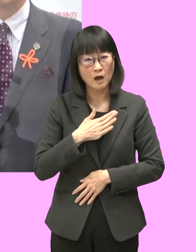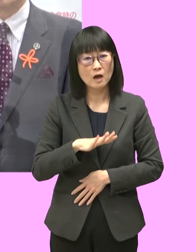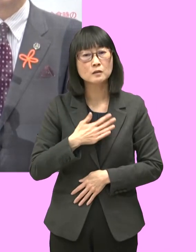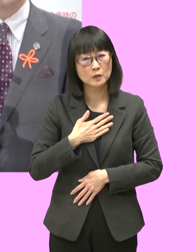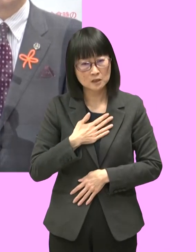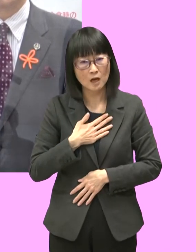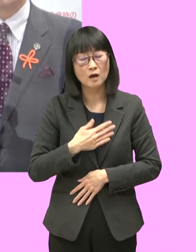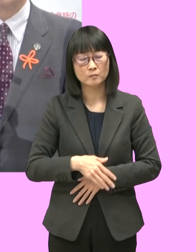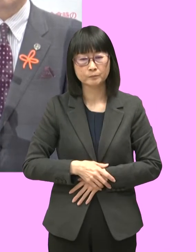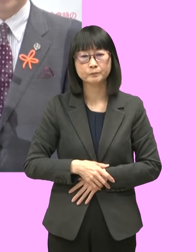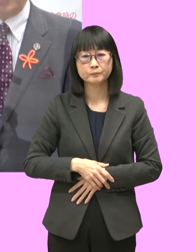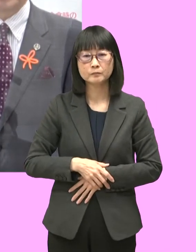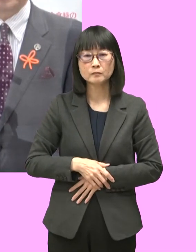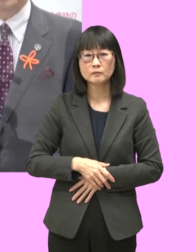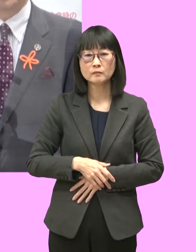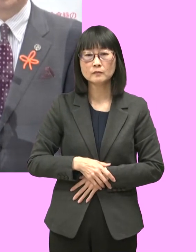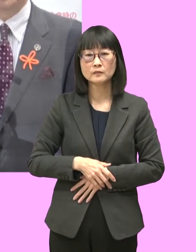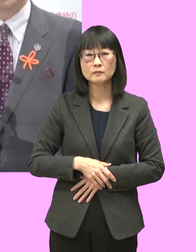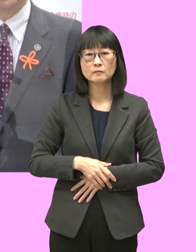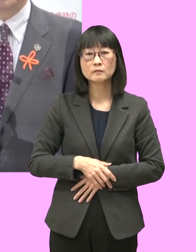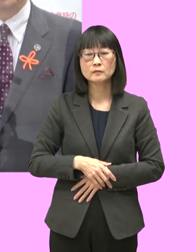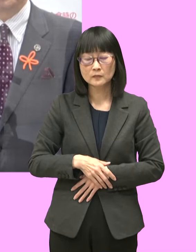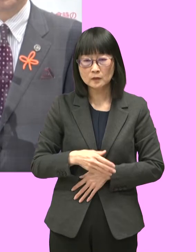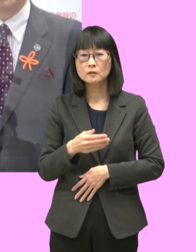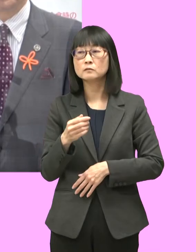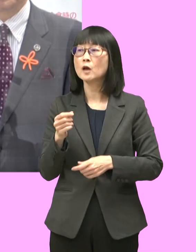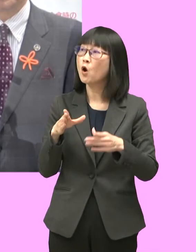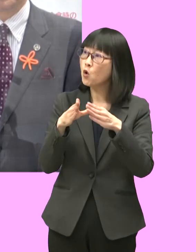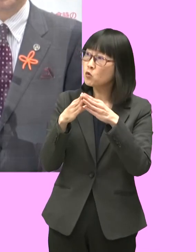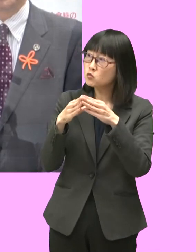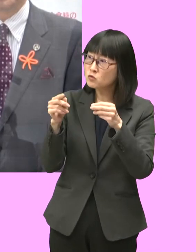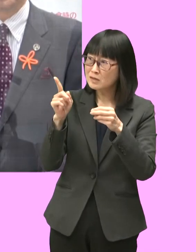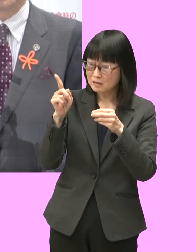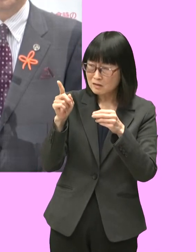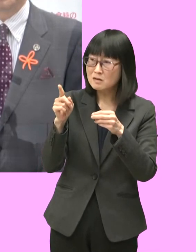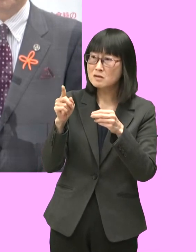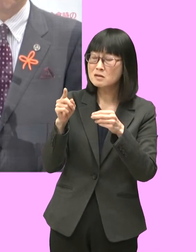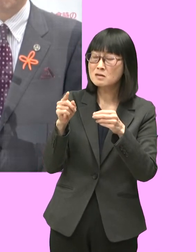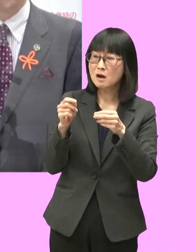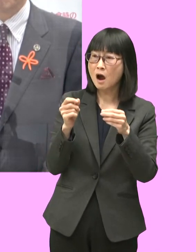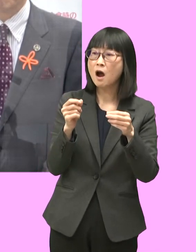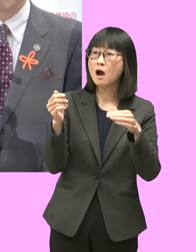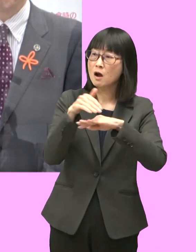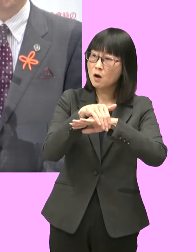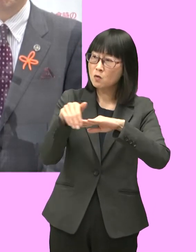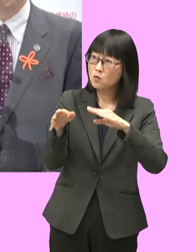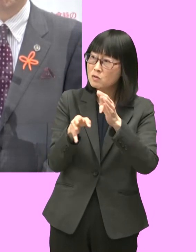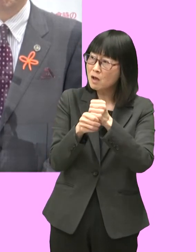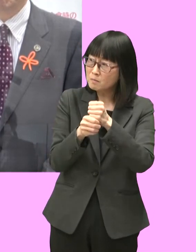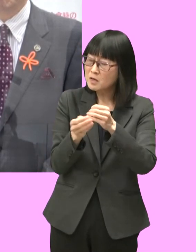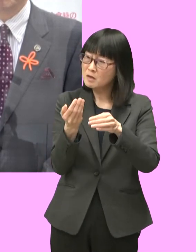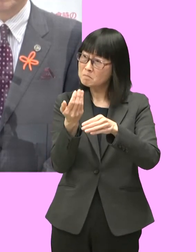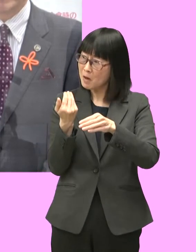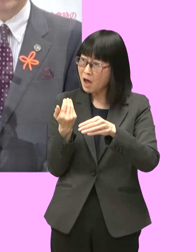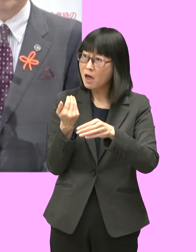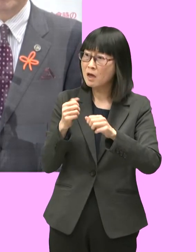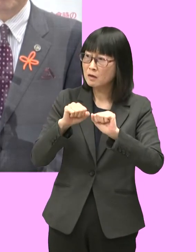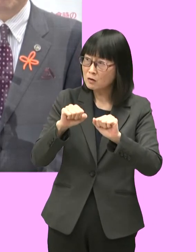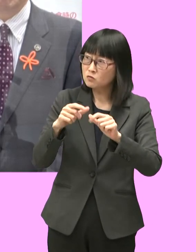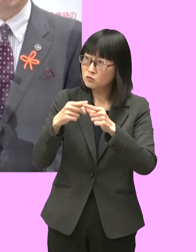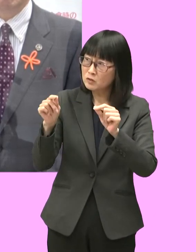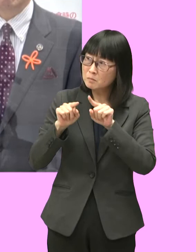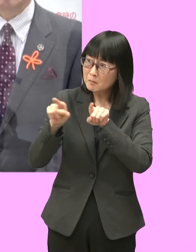ども、前倒しするっていう、はい、これについてまあ、きちんと準備してくれっていうよう なんかこう思いとか、そういうのはござい